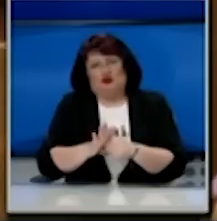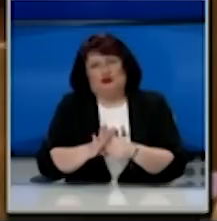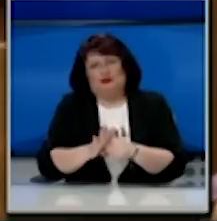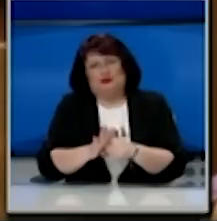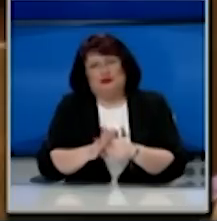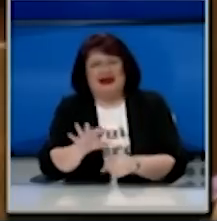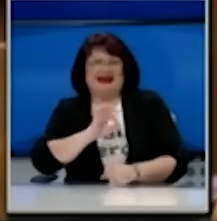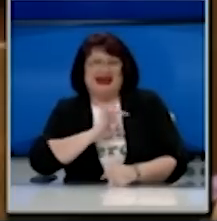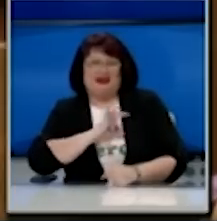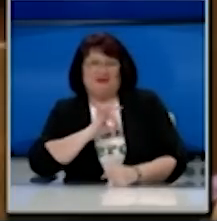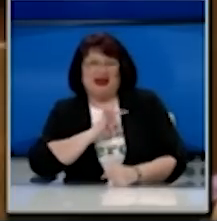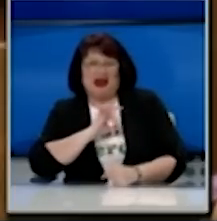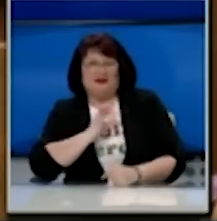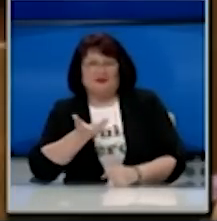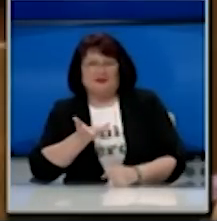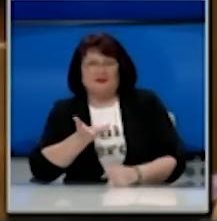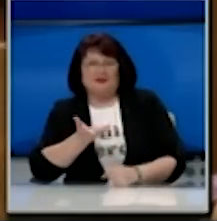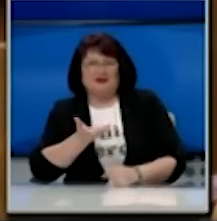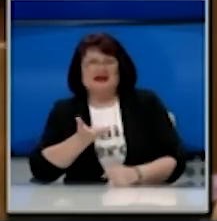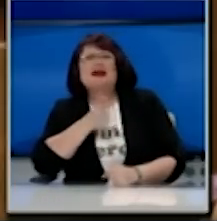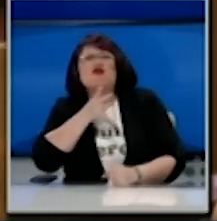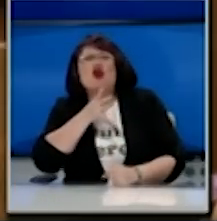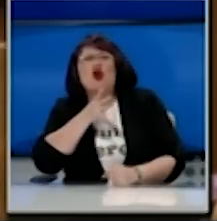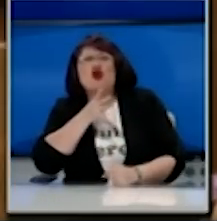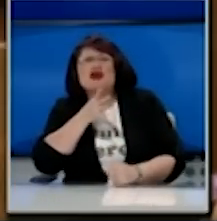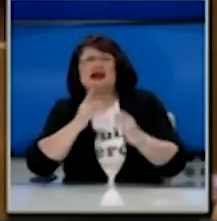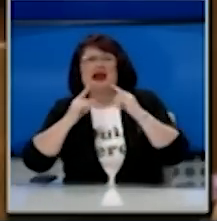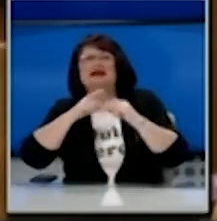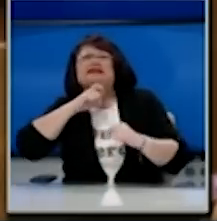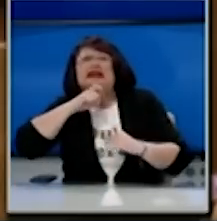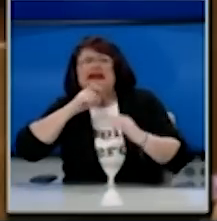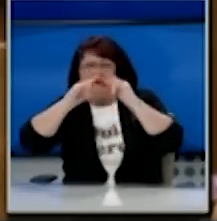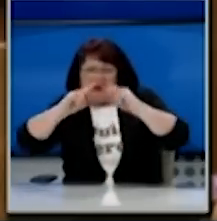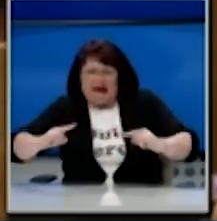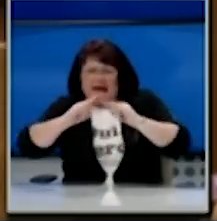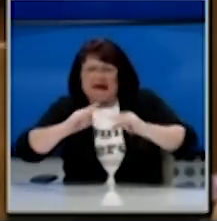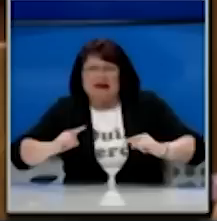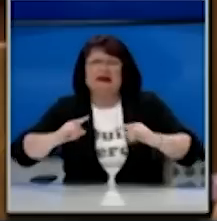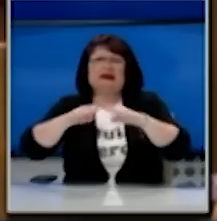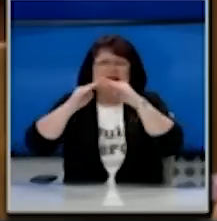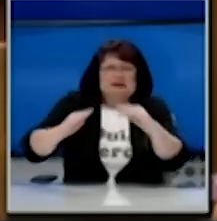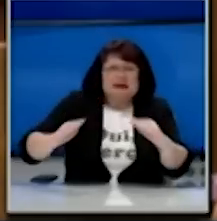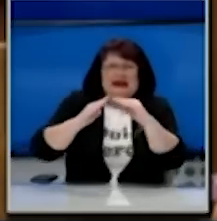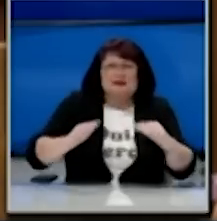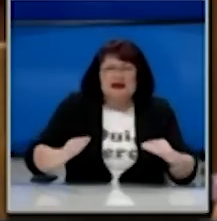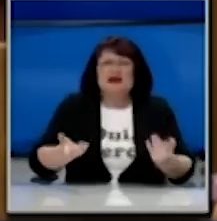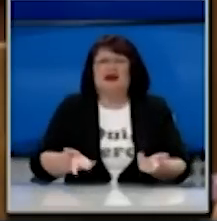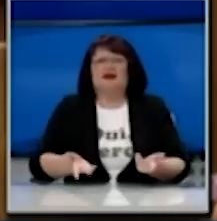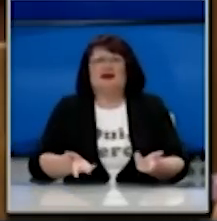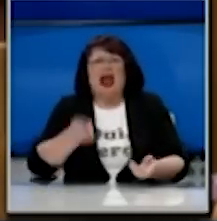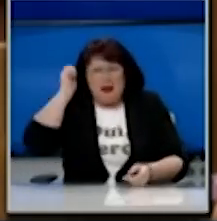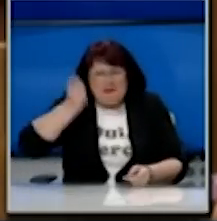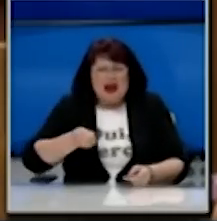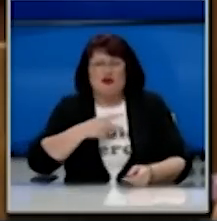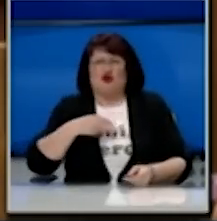τα νήπια να βρίσκονται σε κοντέινερ, σε προκάτ? Θα συνεχίσει το απαράδεκτο γεγονός οι